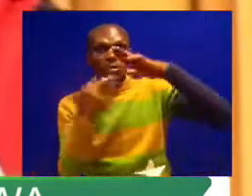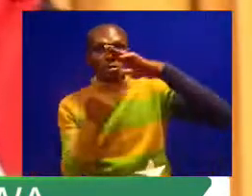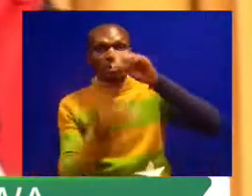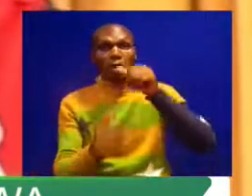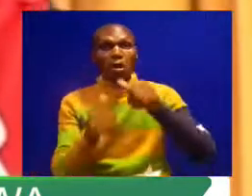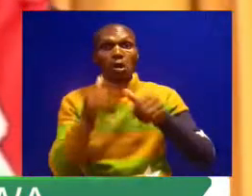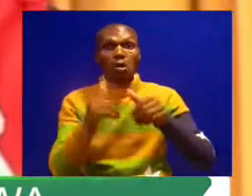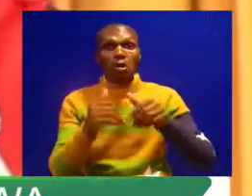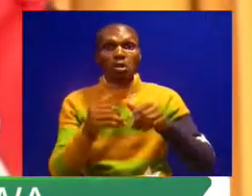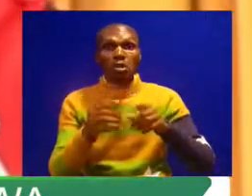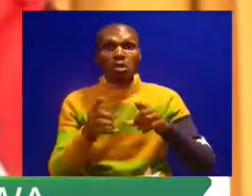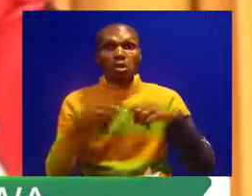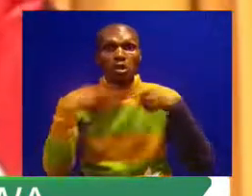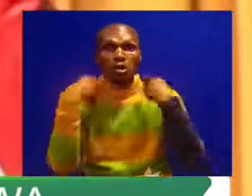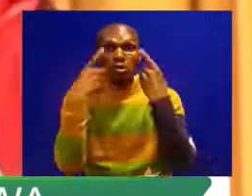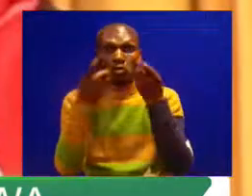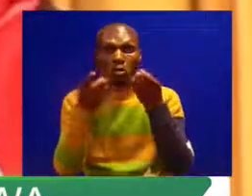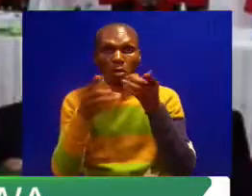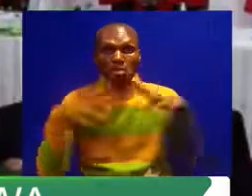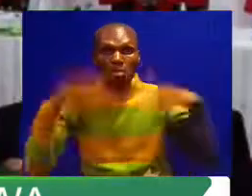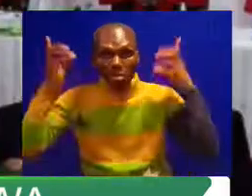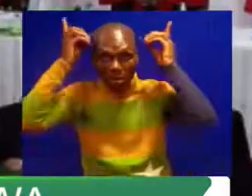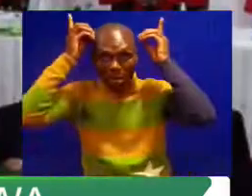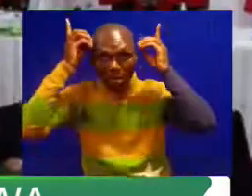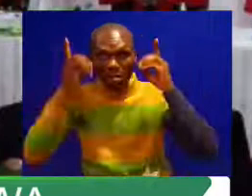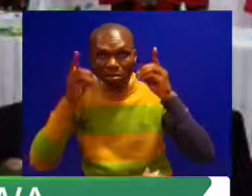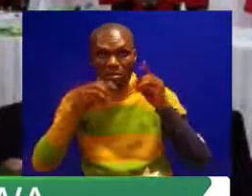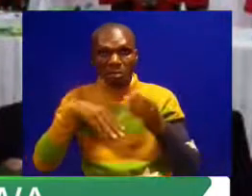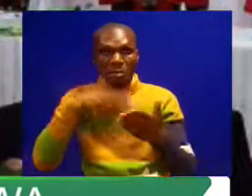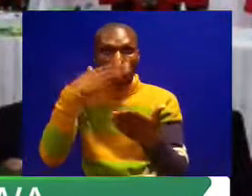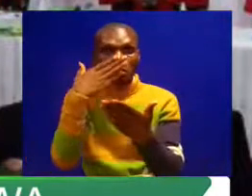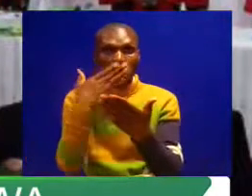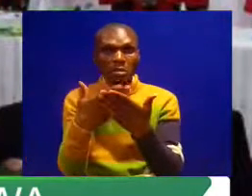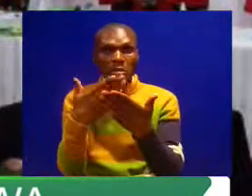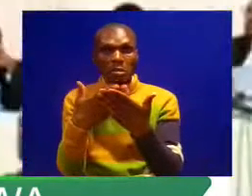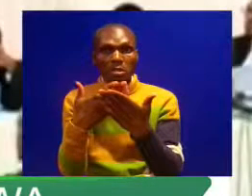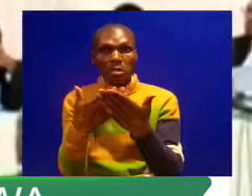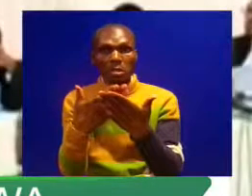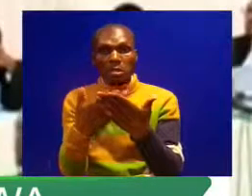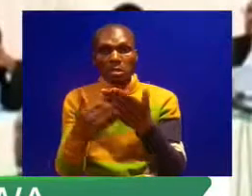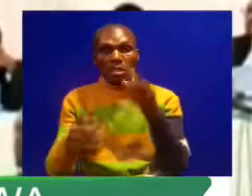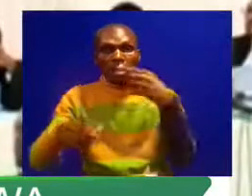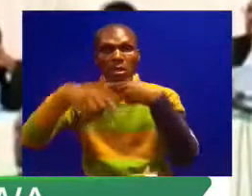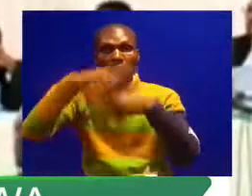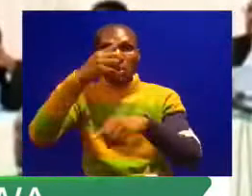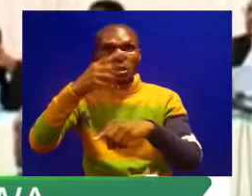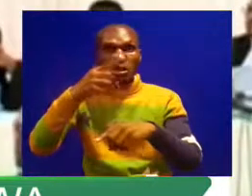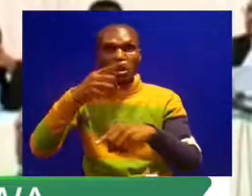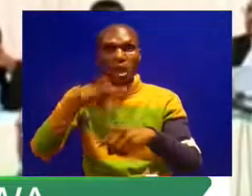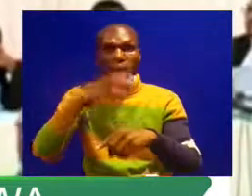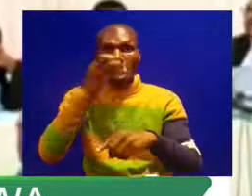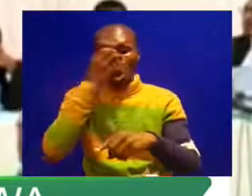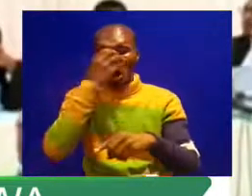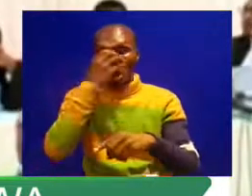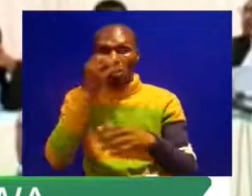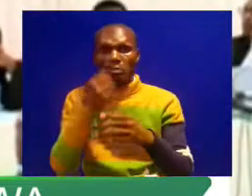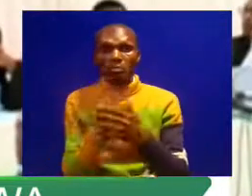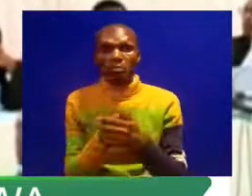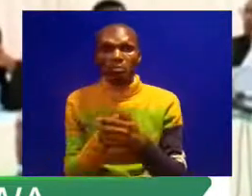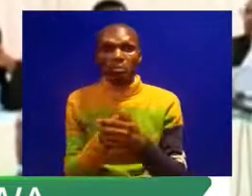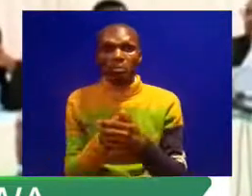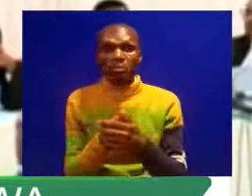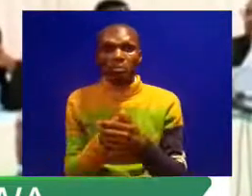kyale kurwa okuna chaiguro yekina yo kwamerelia obobuibwaje omuraibwen soma chore Dr. William